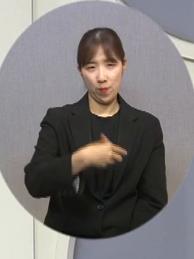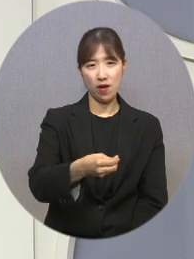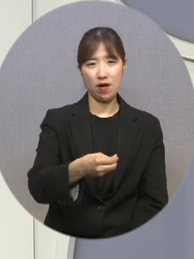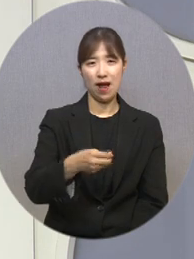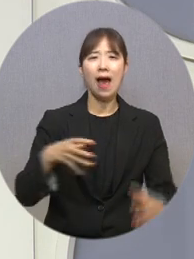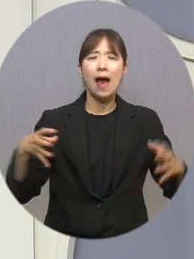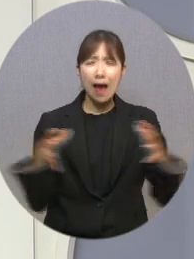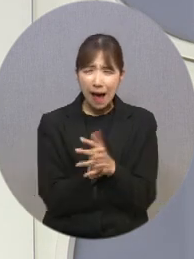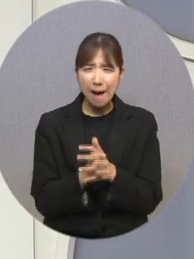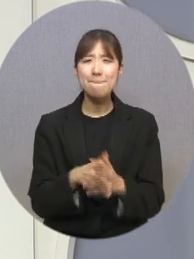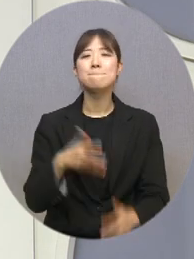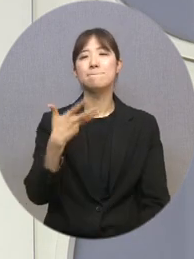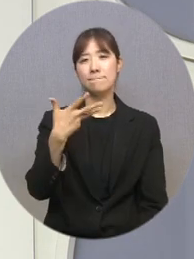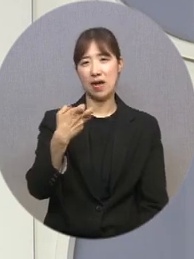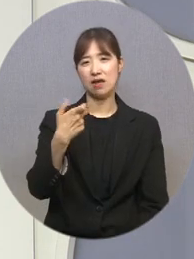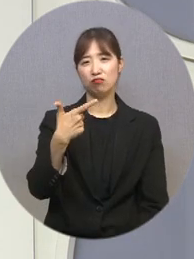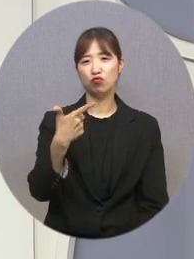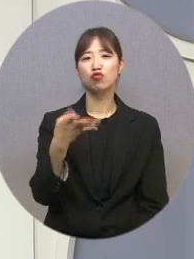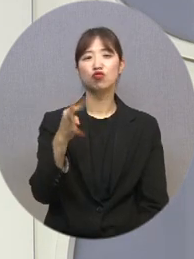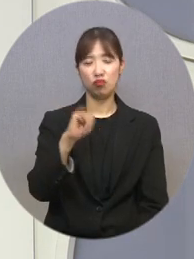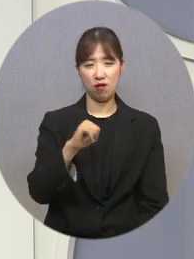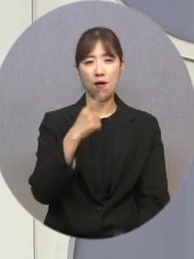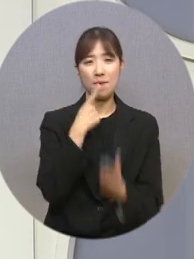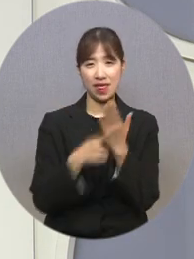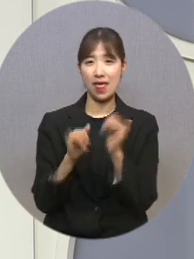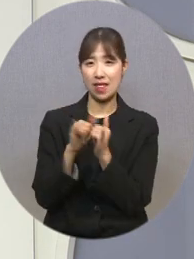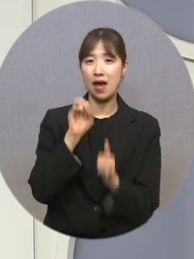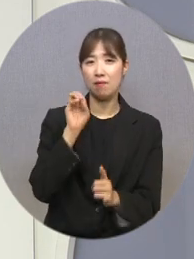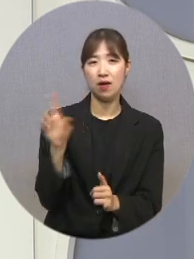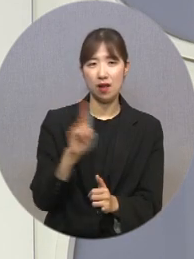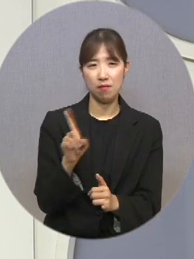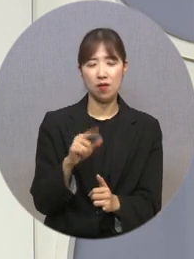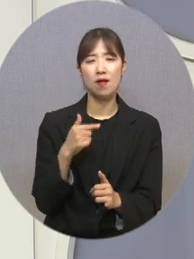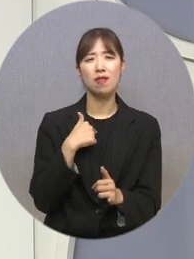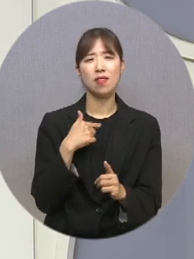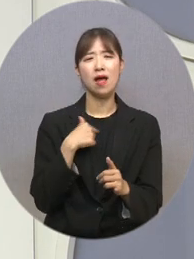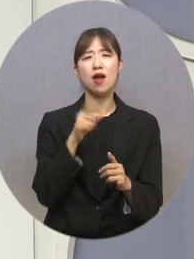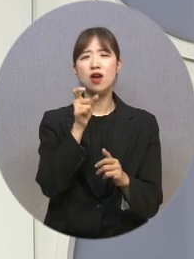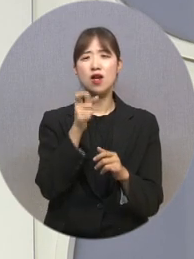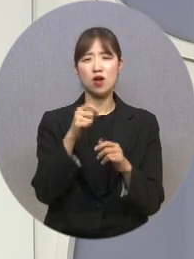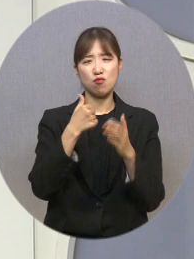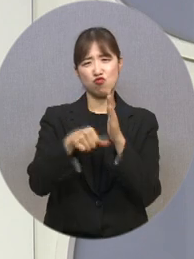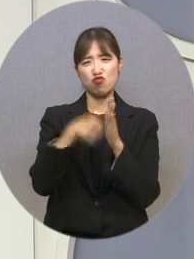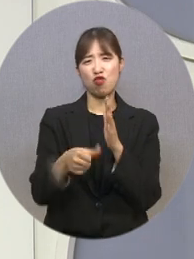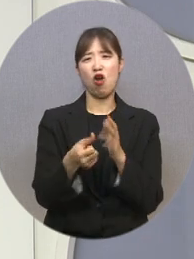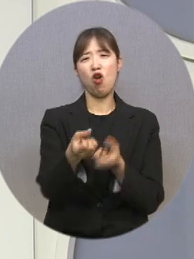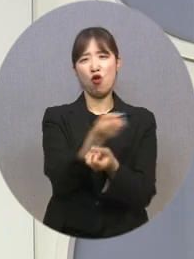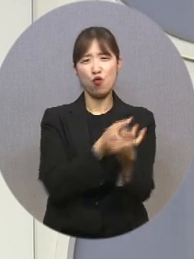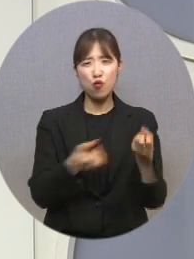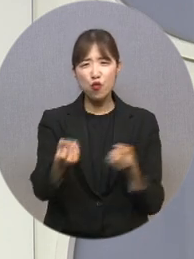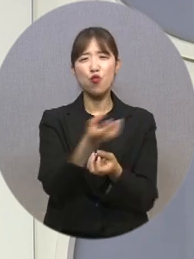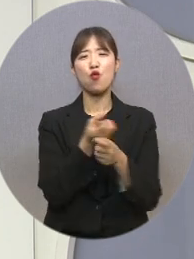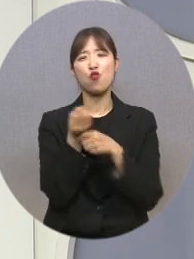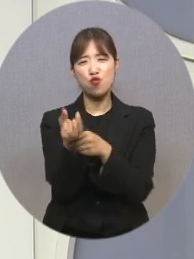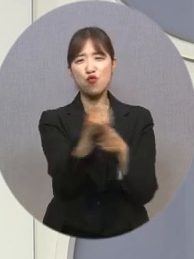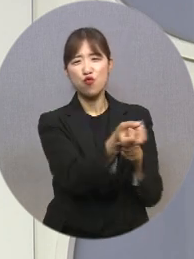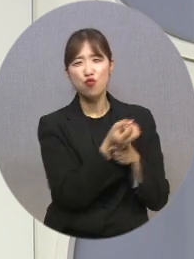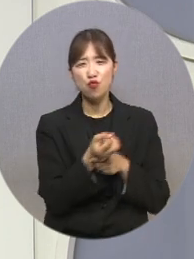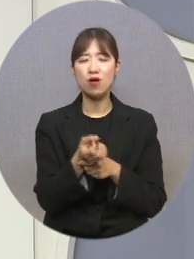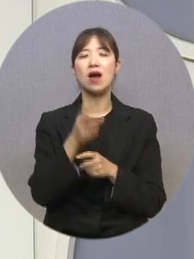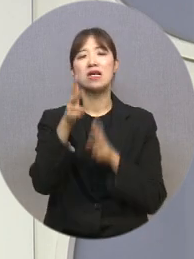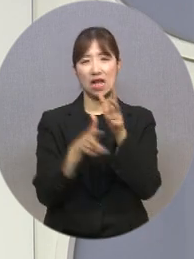합계 86억을 빌려가면서 이 피해자한테 뭐라 그러냐면 물류 사업을 한다 그러면서 86억을 가져갔습니다. 그리고